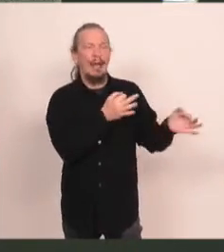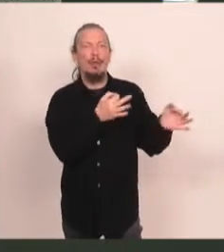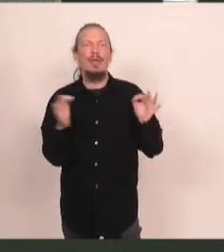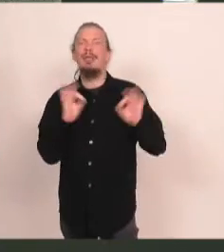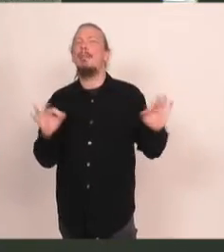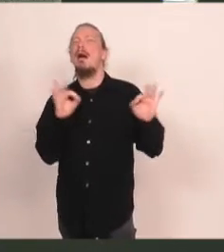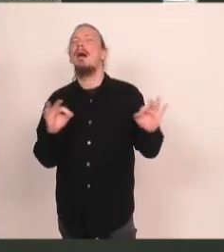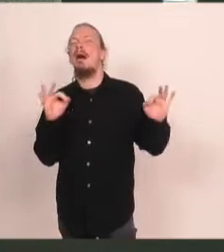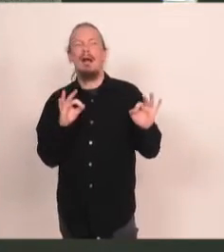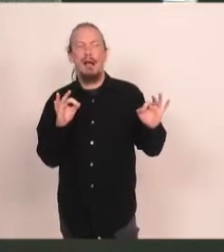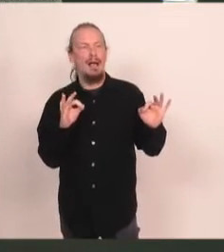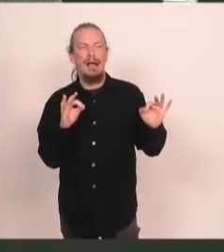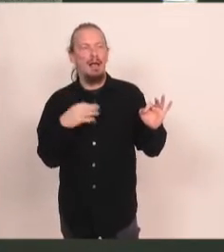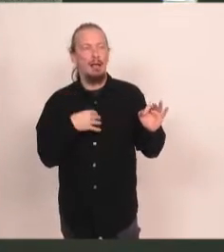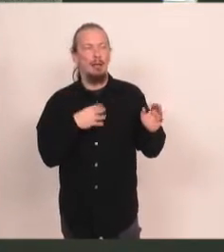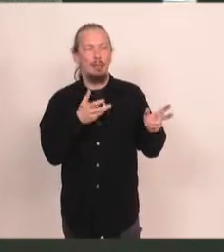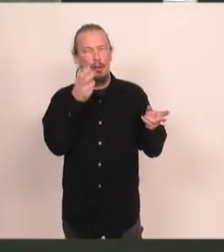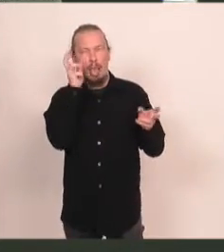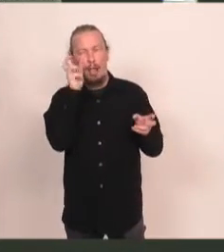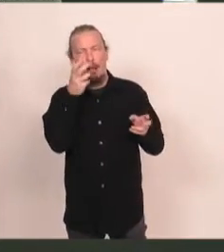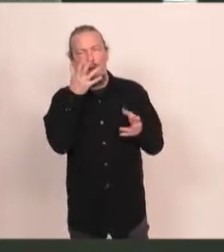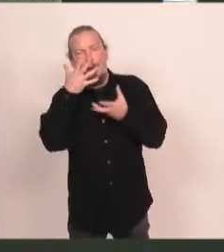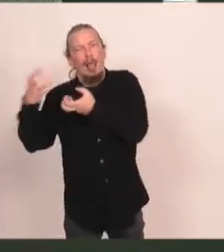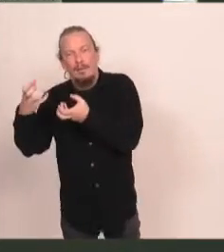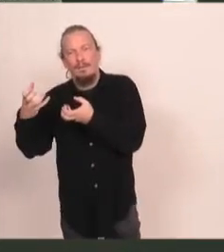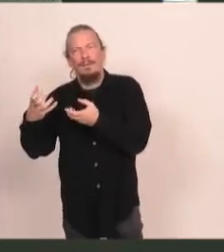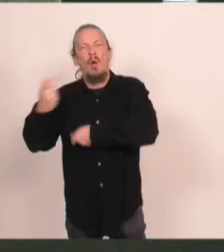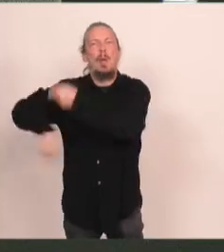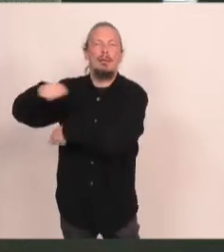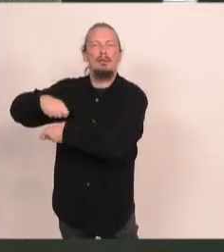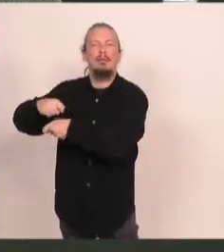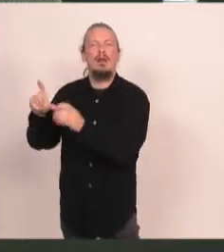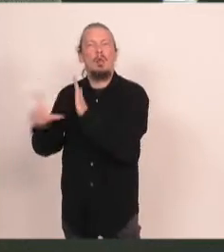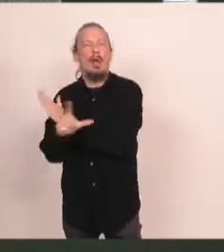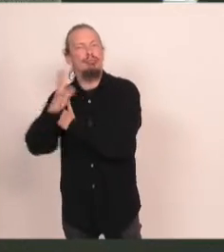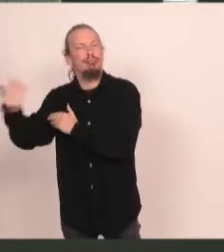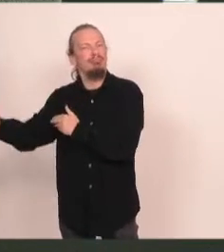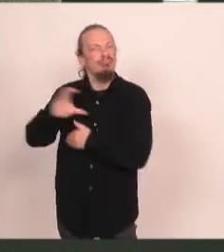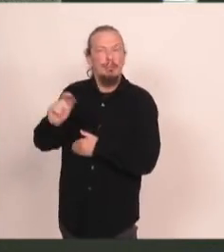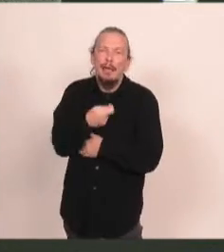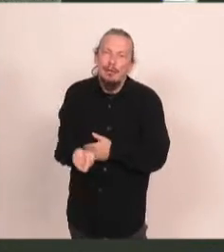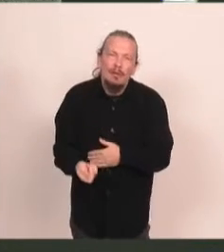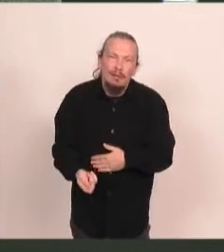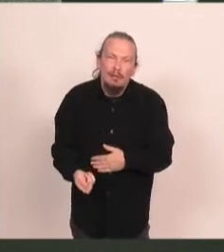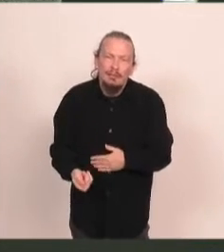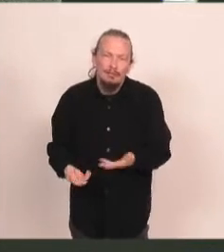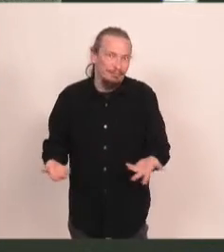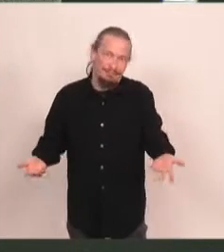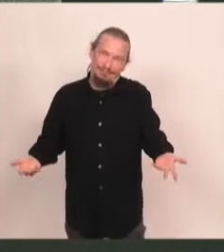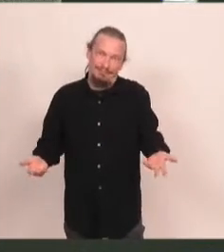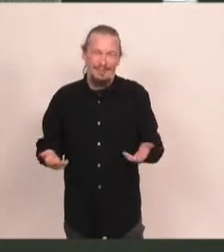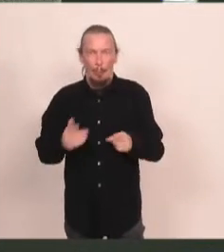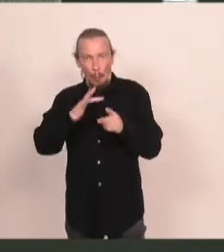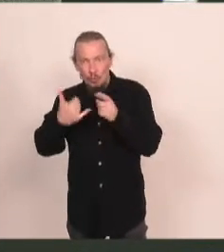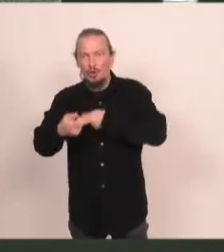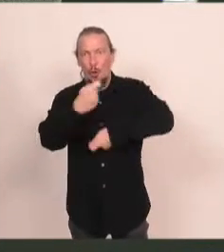les sens du terme, vous êtes plus facilement tenté d'en obtenir de manière illicite. C'est une évidence bonne à rappeler, il y a des facteurs